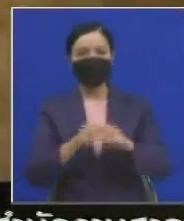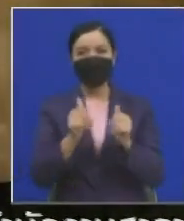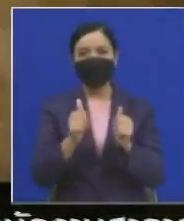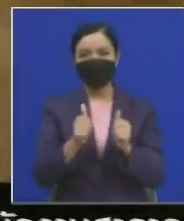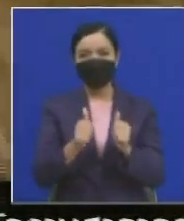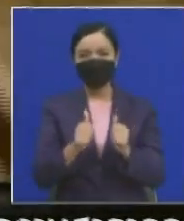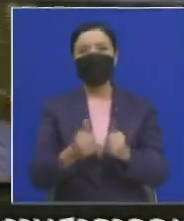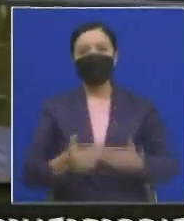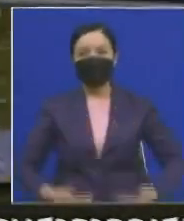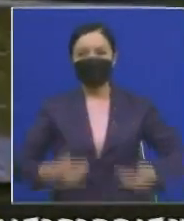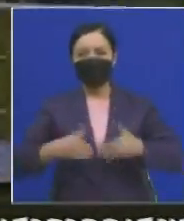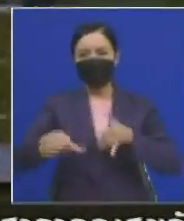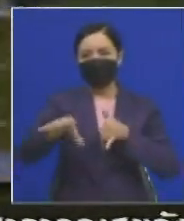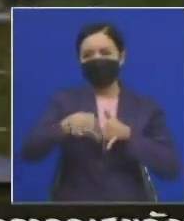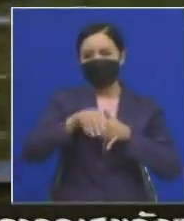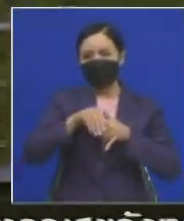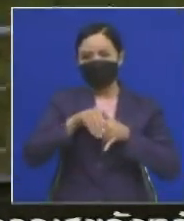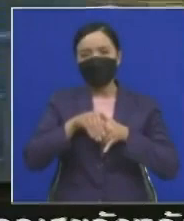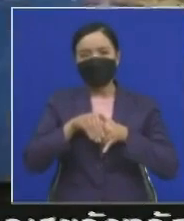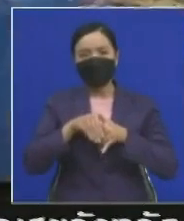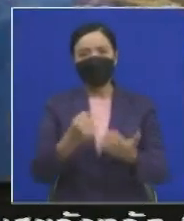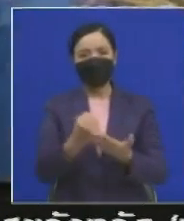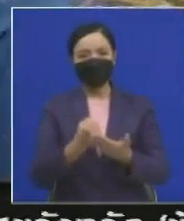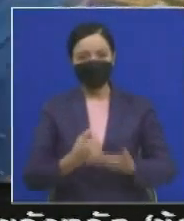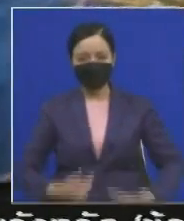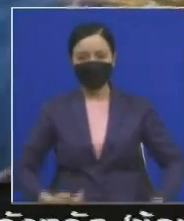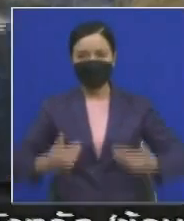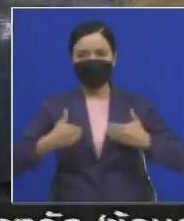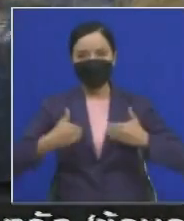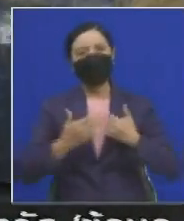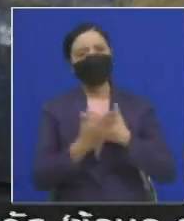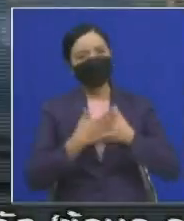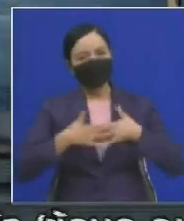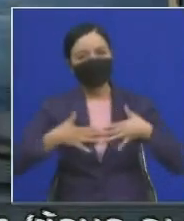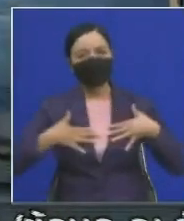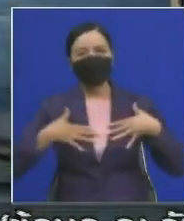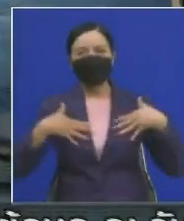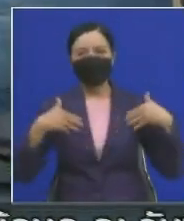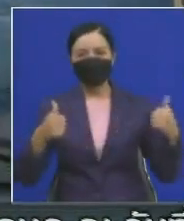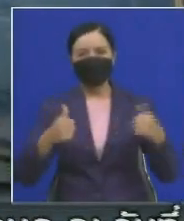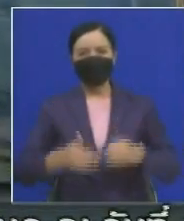เพระกลานสัมผัชีวิตจะทำให้ชีวิตสัมผัสความสุด